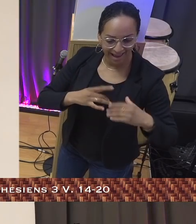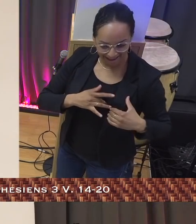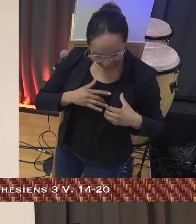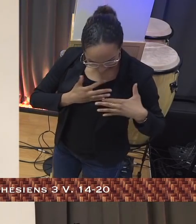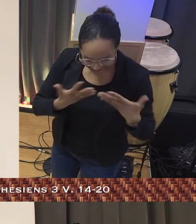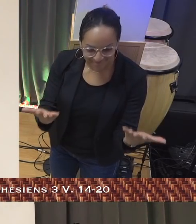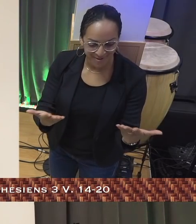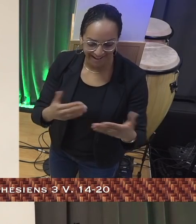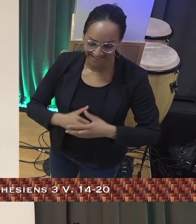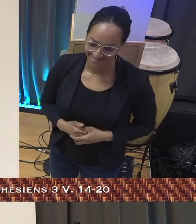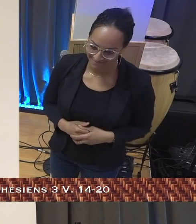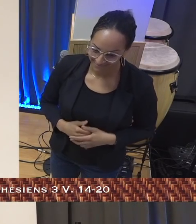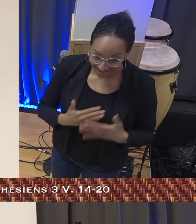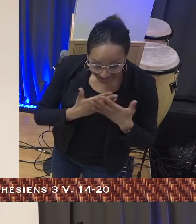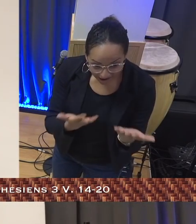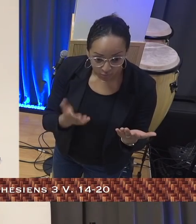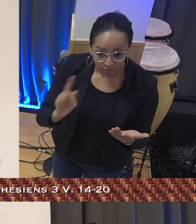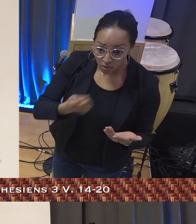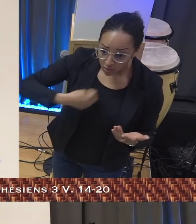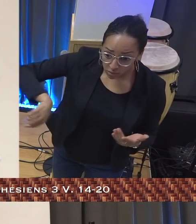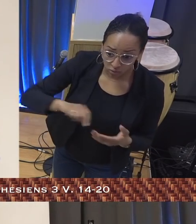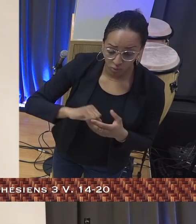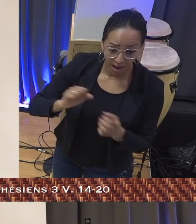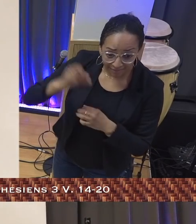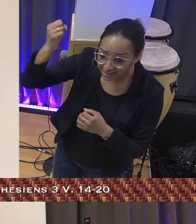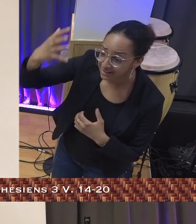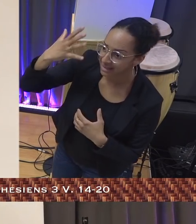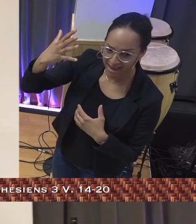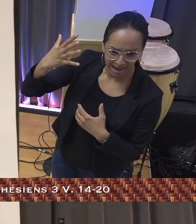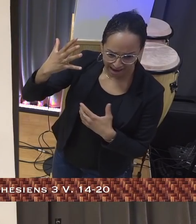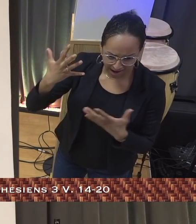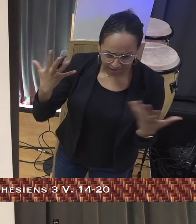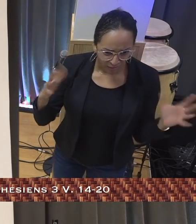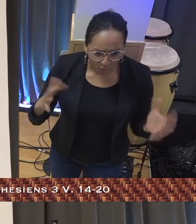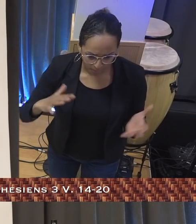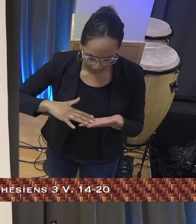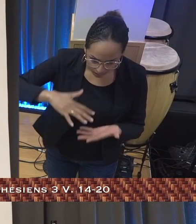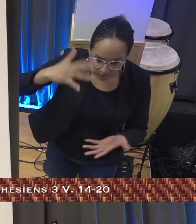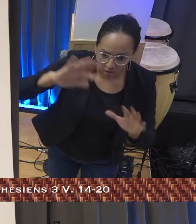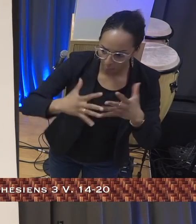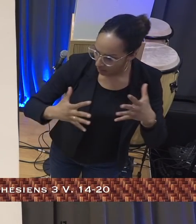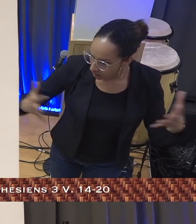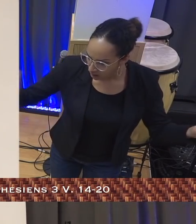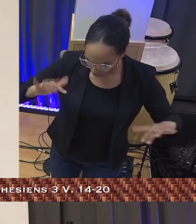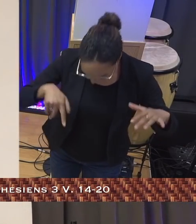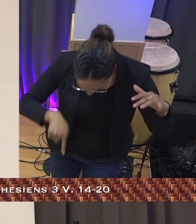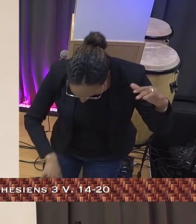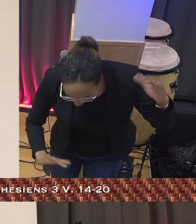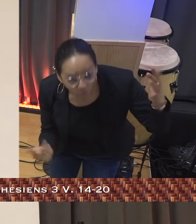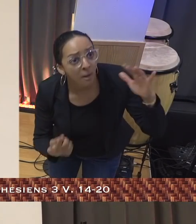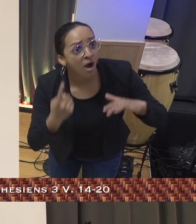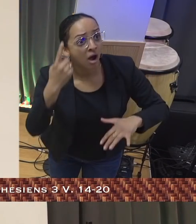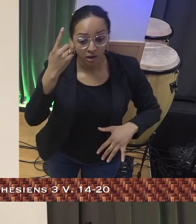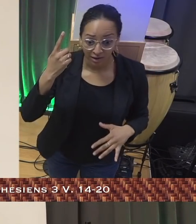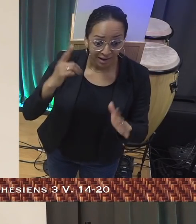vous puissiez comprendre avec tous les saints quelle est la largeur, la longueur, la profondeur et la hauteur, et connaître l'amour